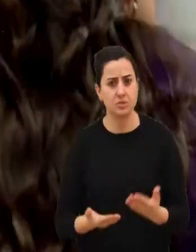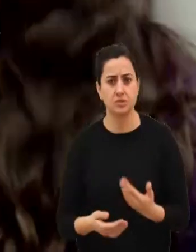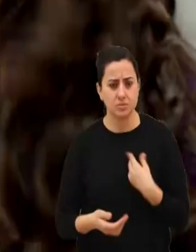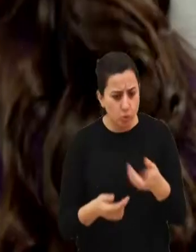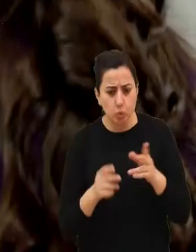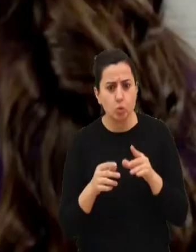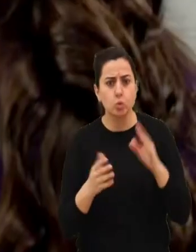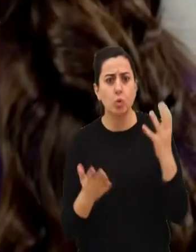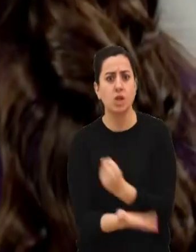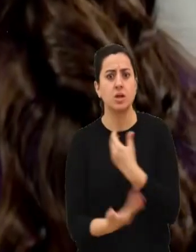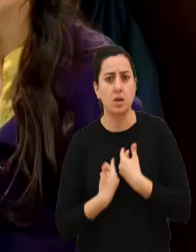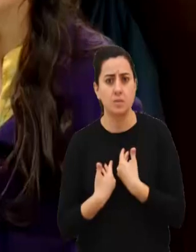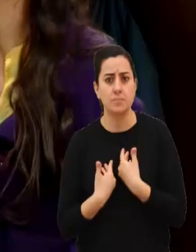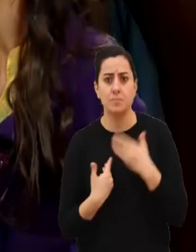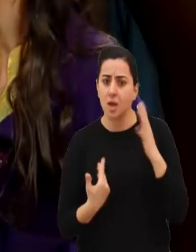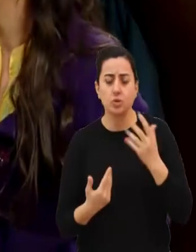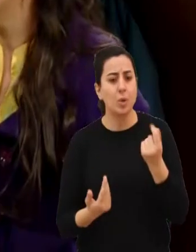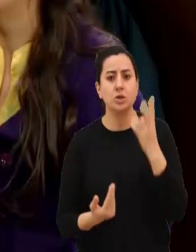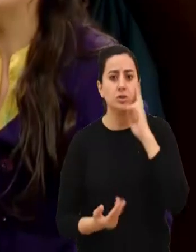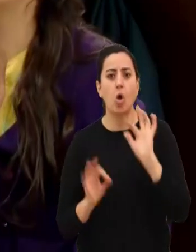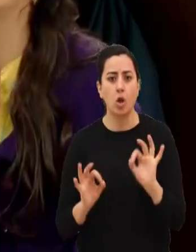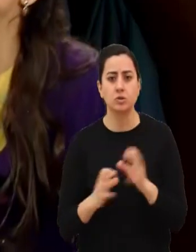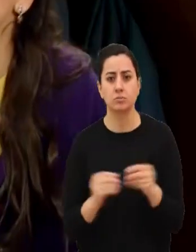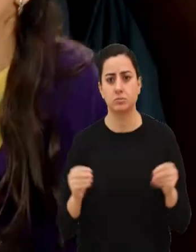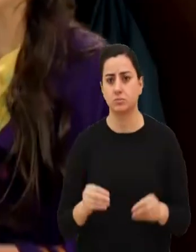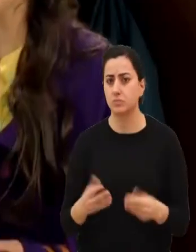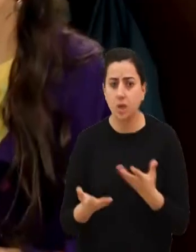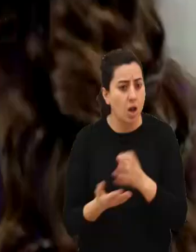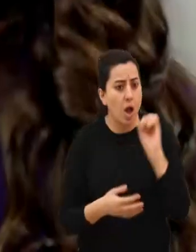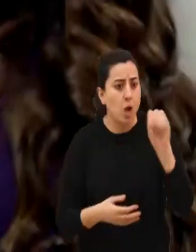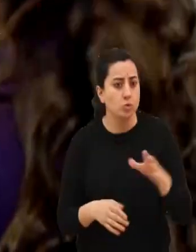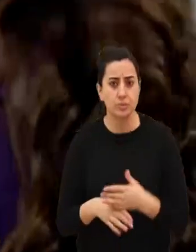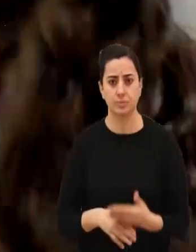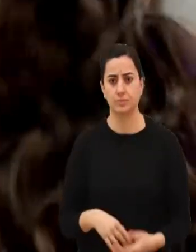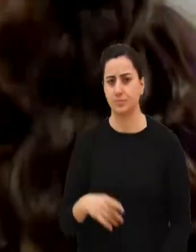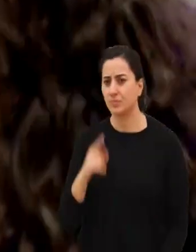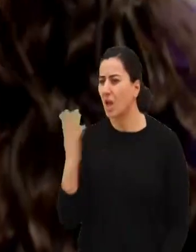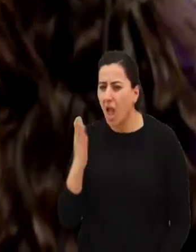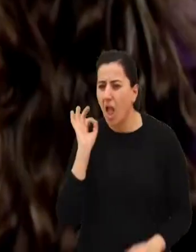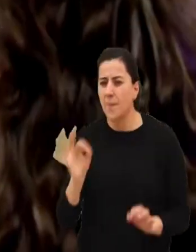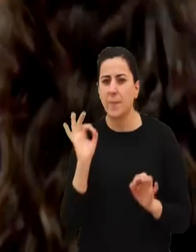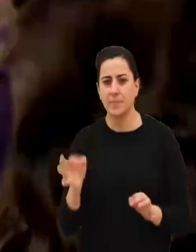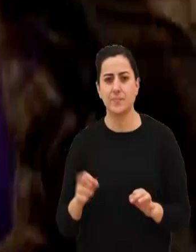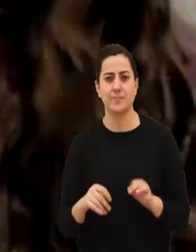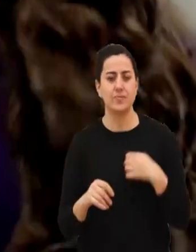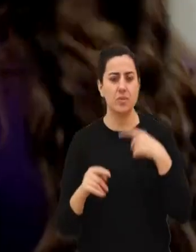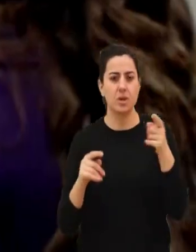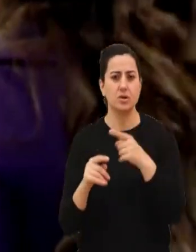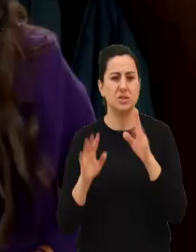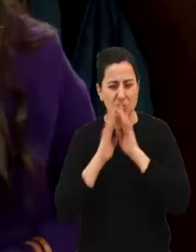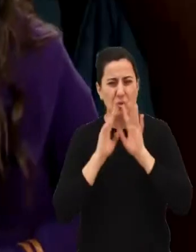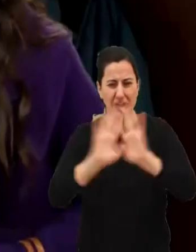de o kupon çok tuttu işte. Belki çok para kazanacağız. Niye atıyorsun kardeşim? Ya bir dakika, sen benimle bir konuşsan önce. Ben senin kocanım